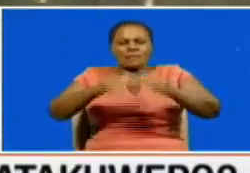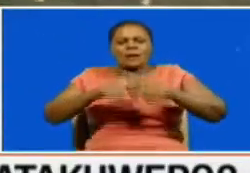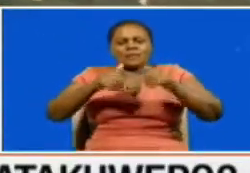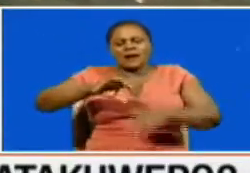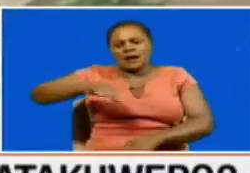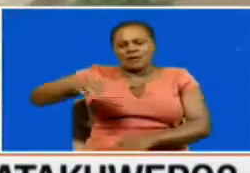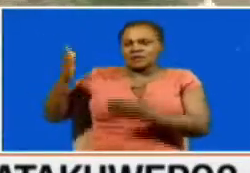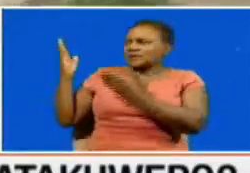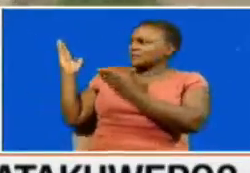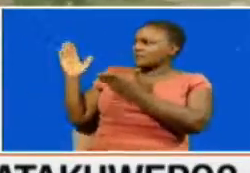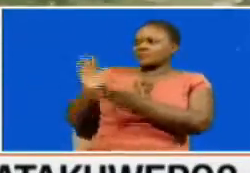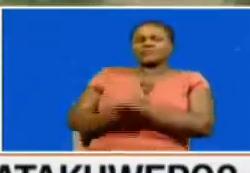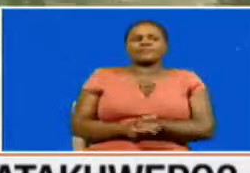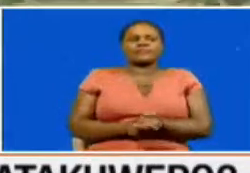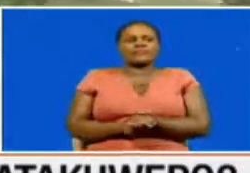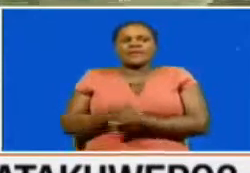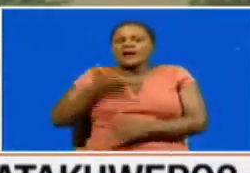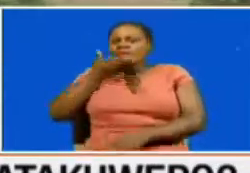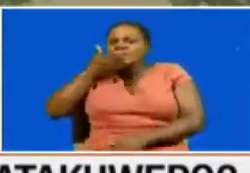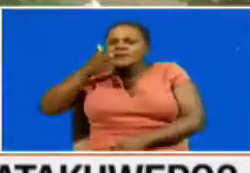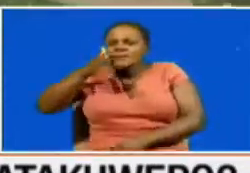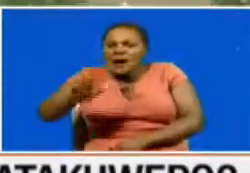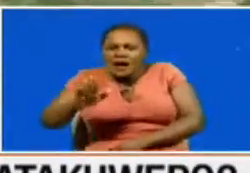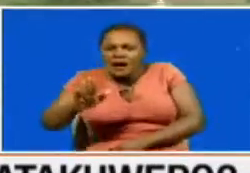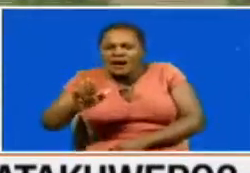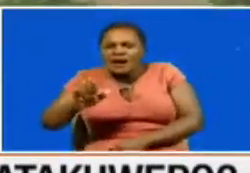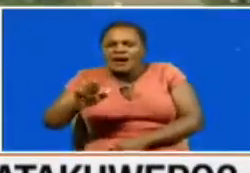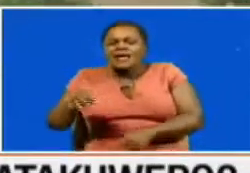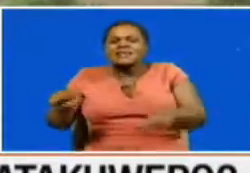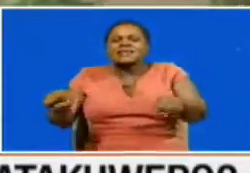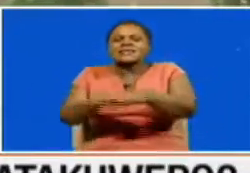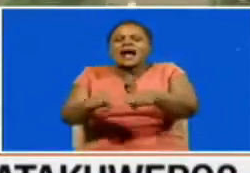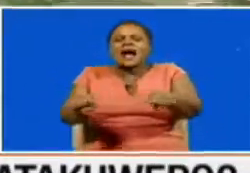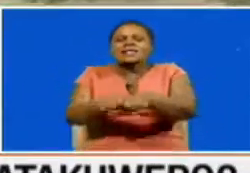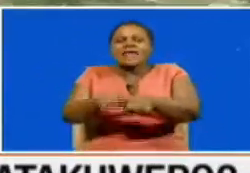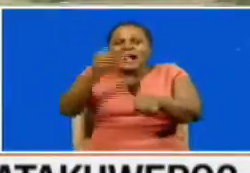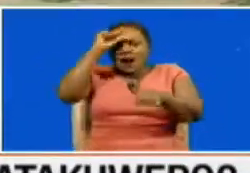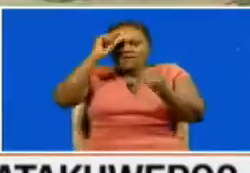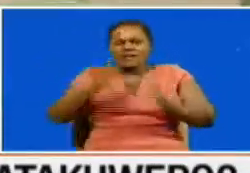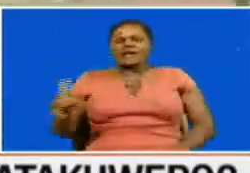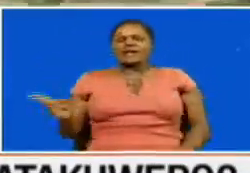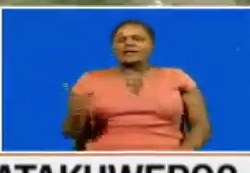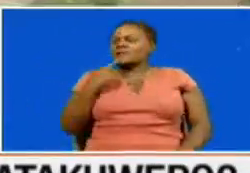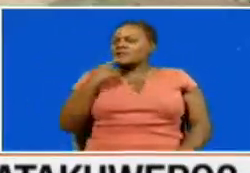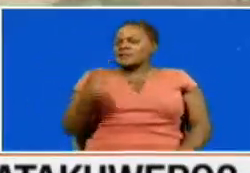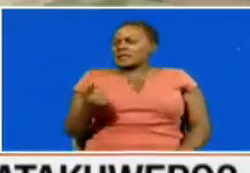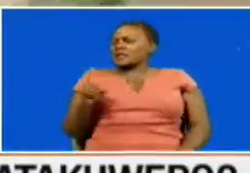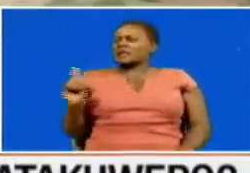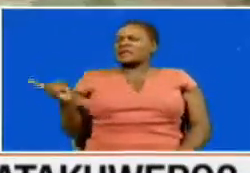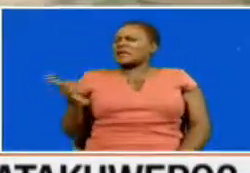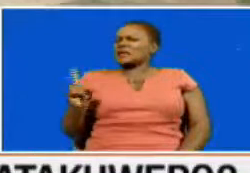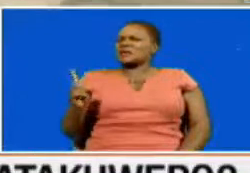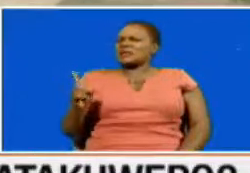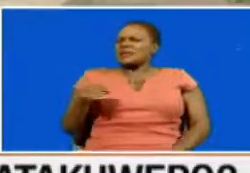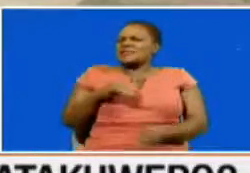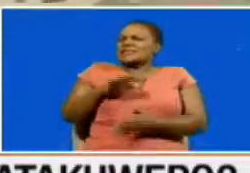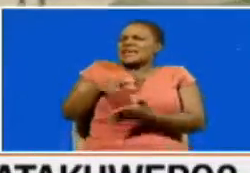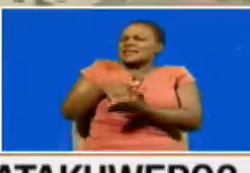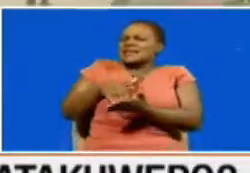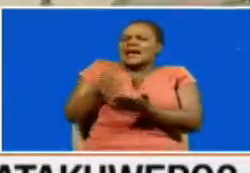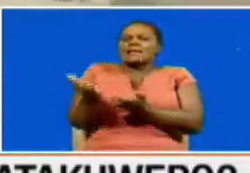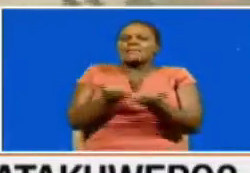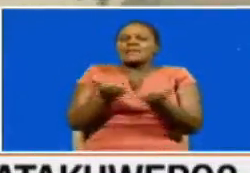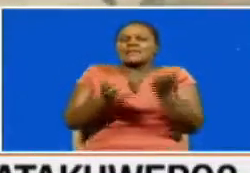kaunti hii. Akimjibu Nyong'o, gavana wa Nairobi Johnson Sakaja amesema kwamba kaunti ya Nairobi ni kitovu cha